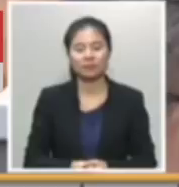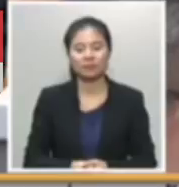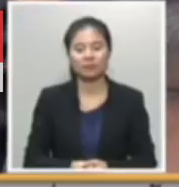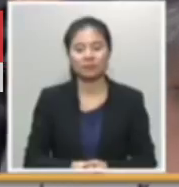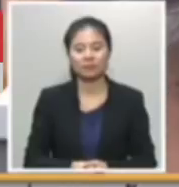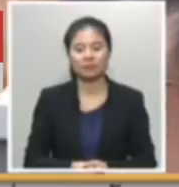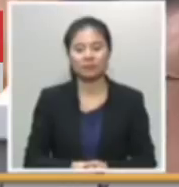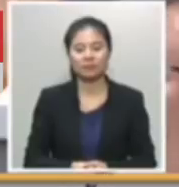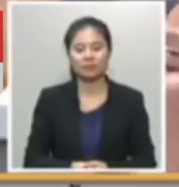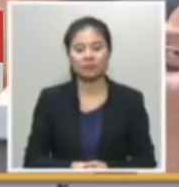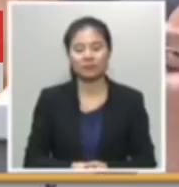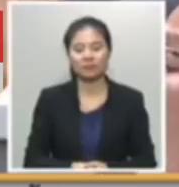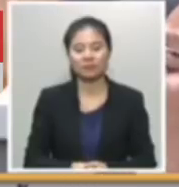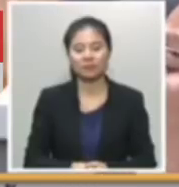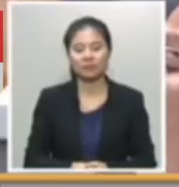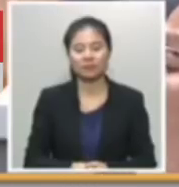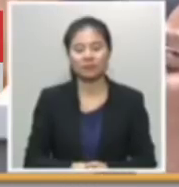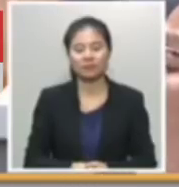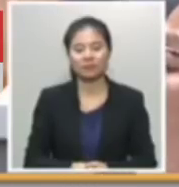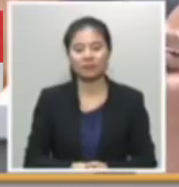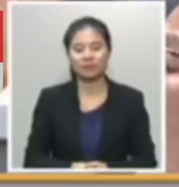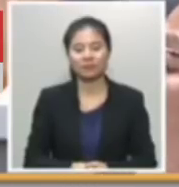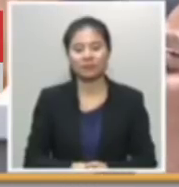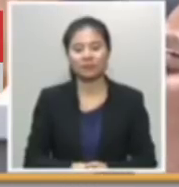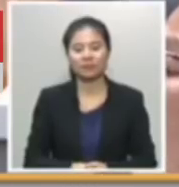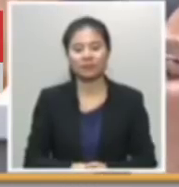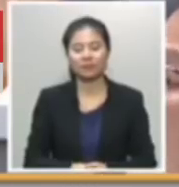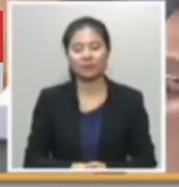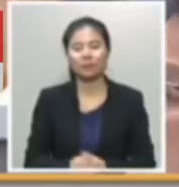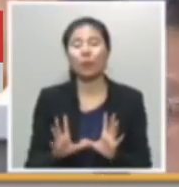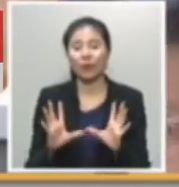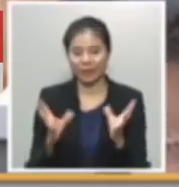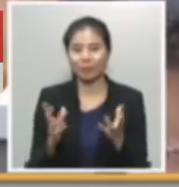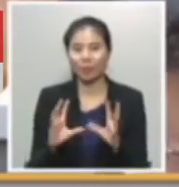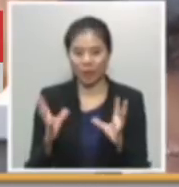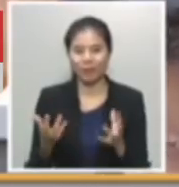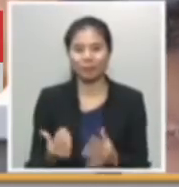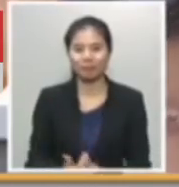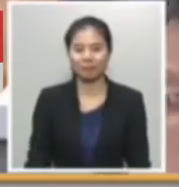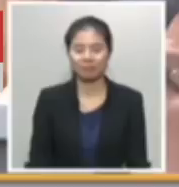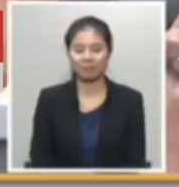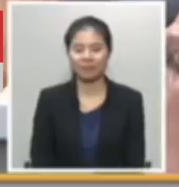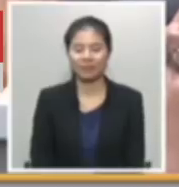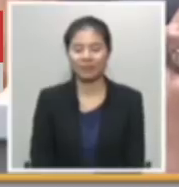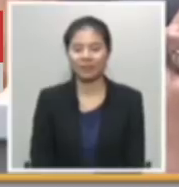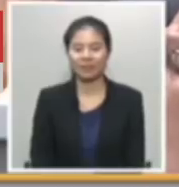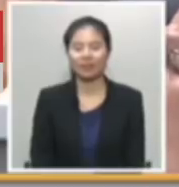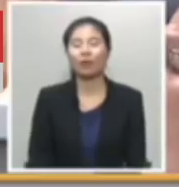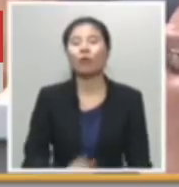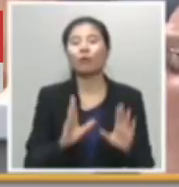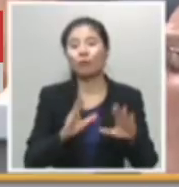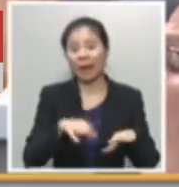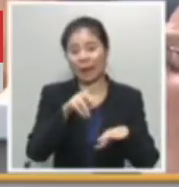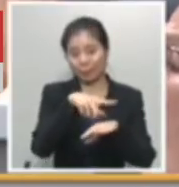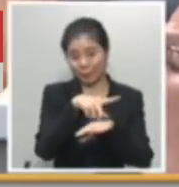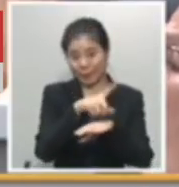สมมติฮะขอให้เขียวงบ จบแล้วครับจบแล้วครับจบแล้วฮะผ่านท่านประธานสภ